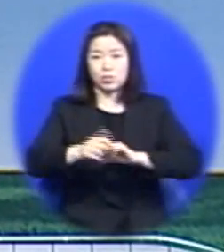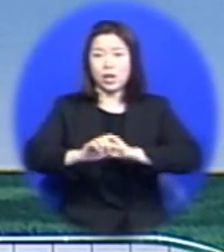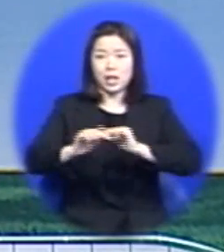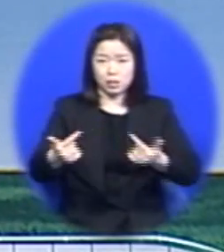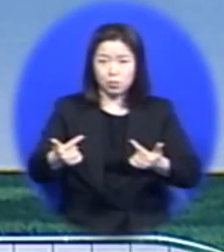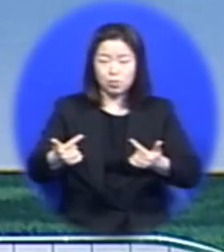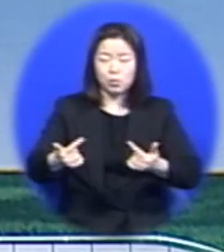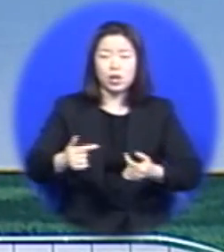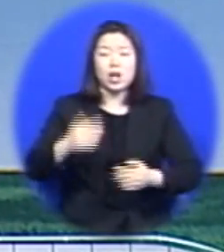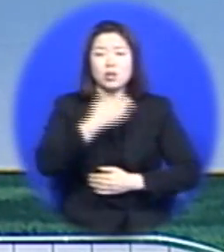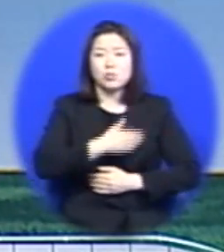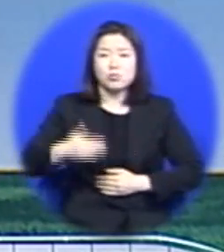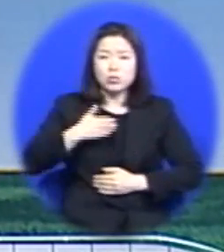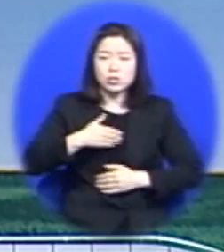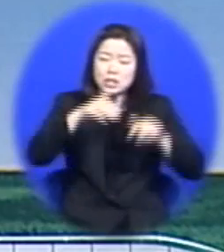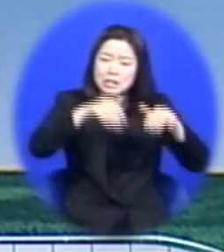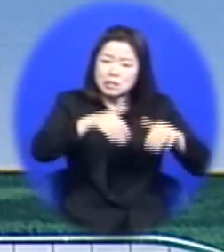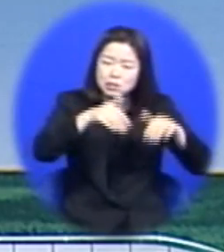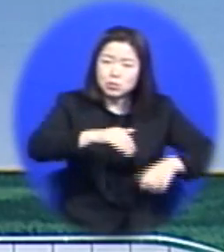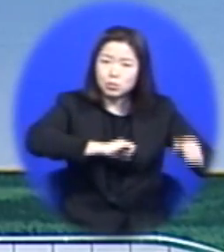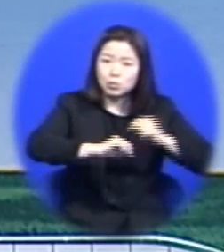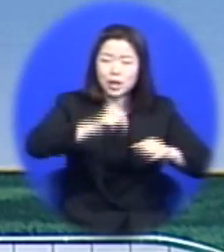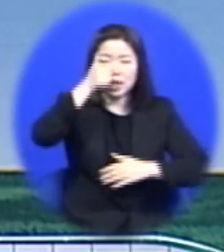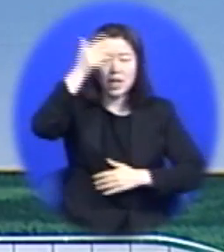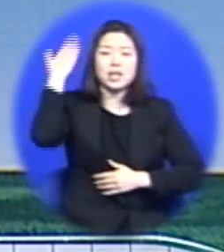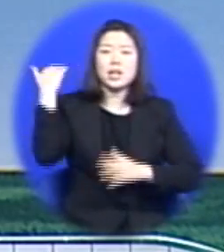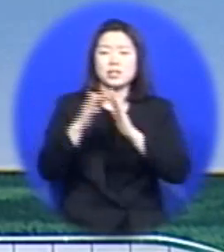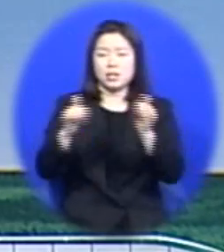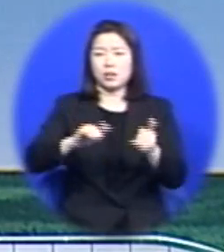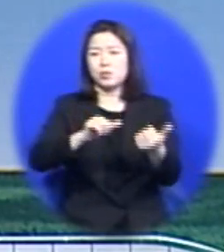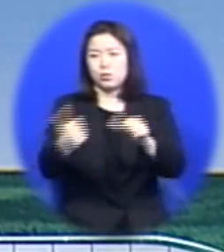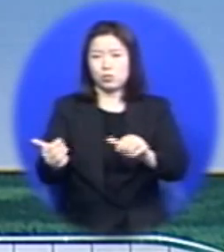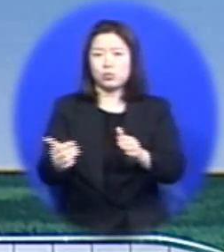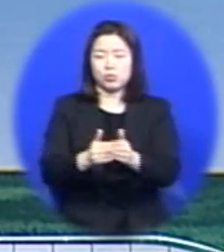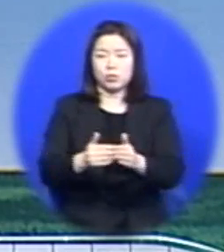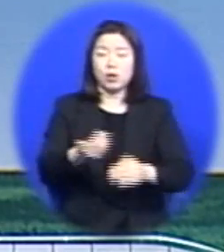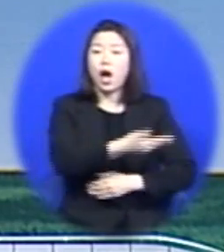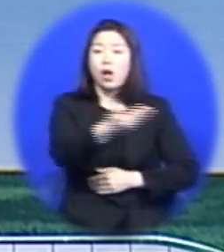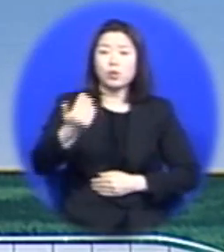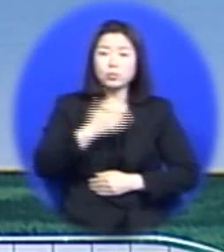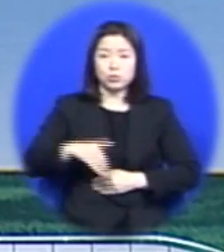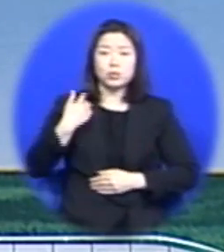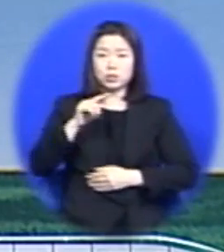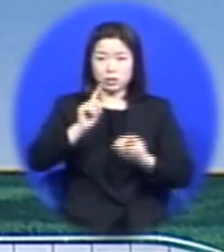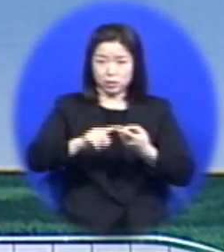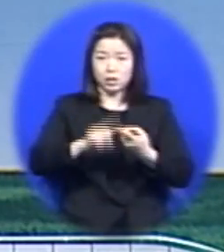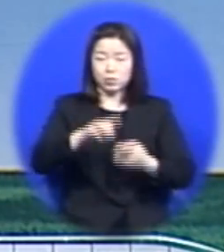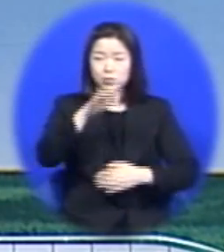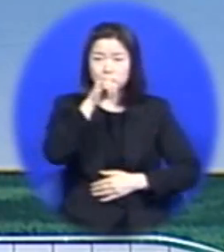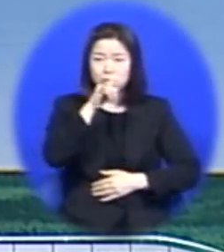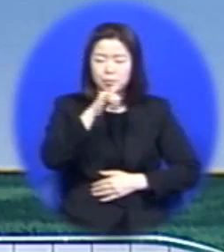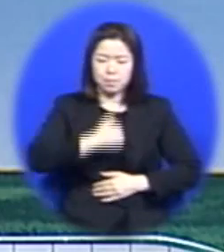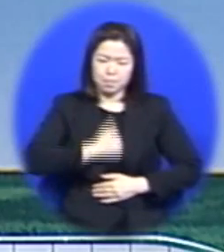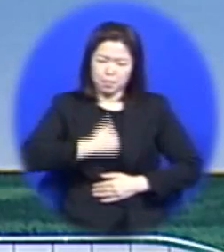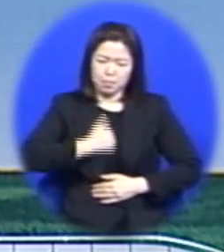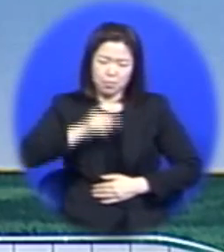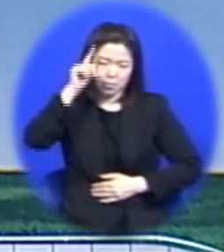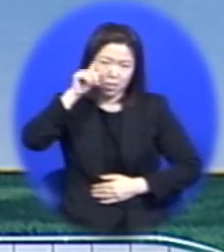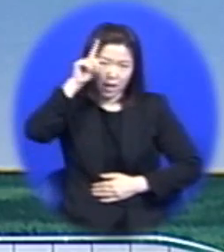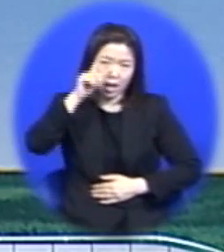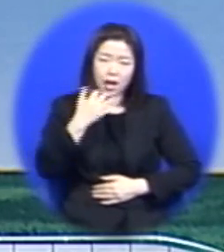육신의 종로로 타는 옛사람이 죽은 겁니다. 여러분의 육신은 그냥 있습니다. 성질, 혈기,